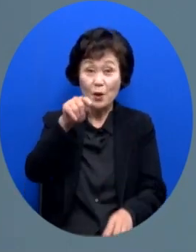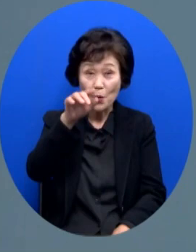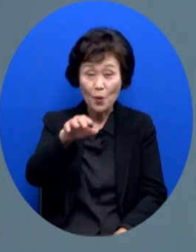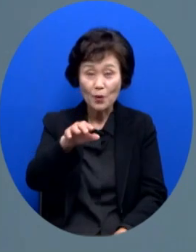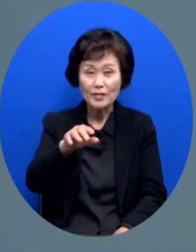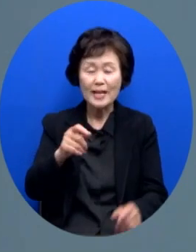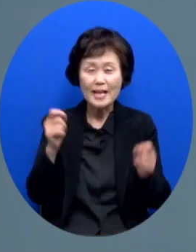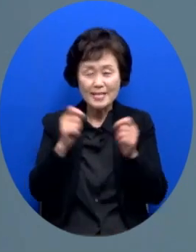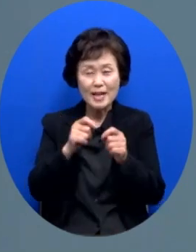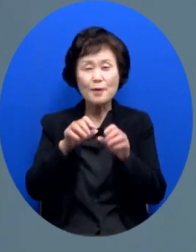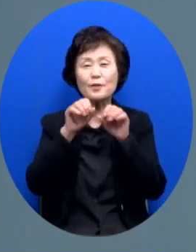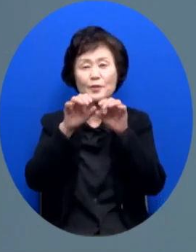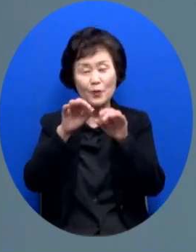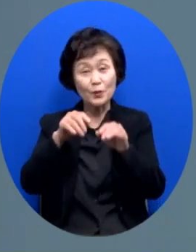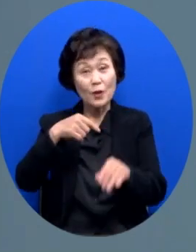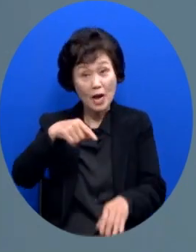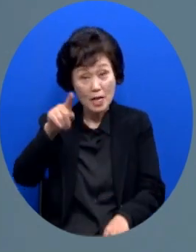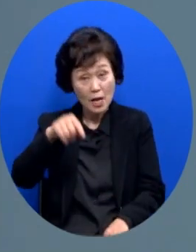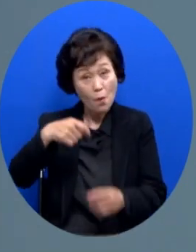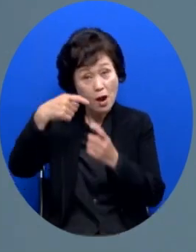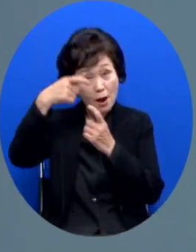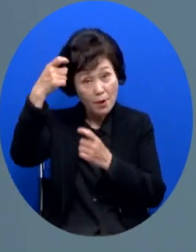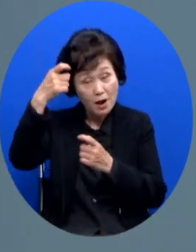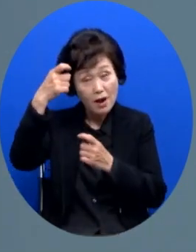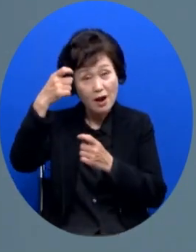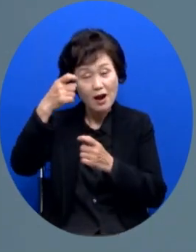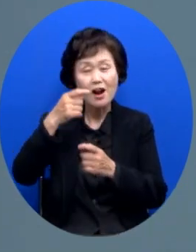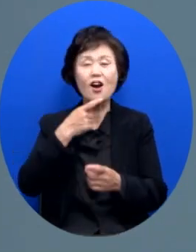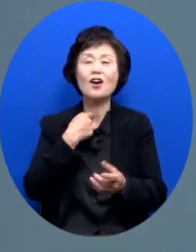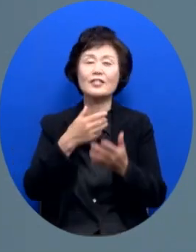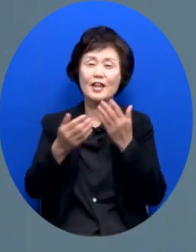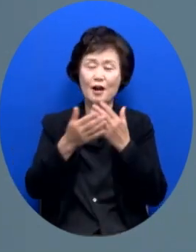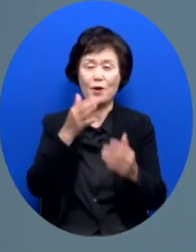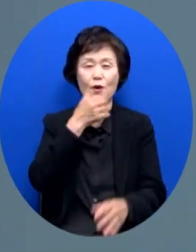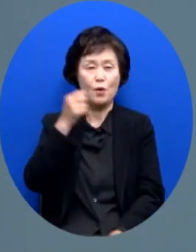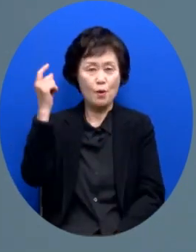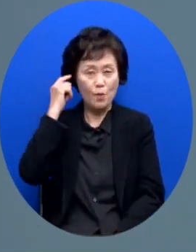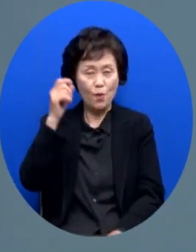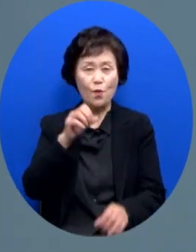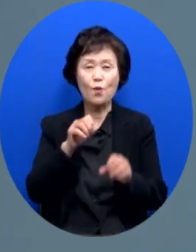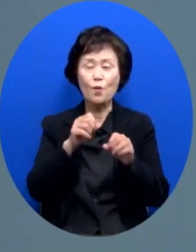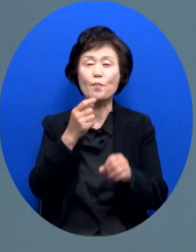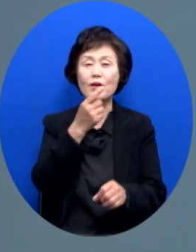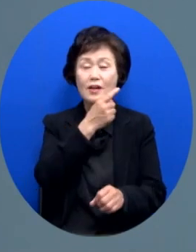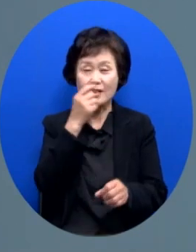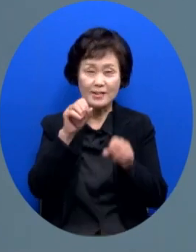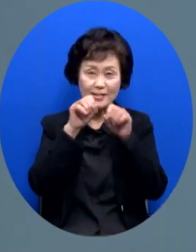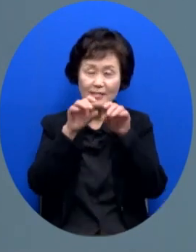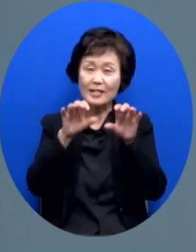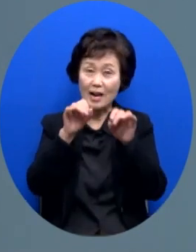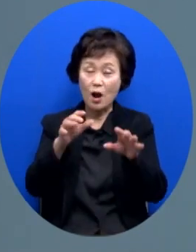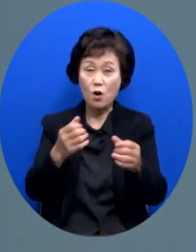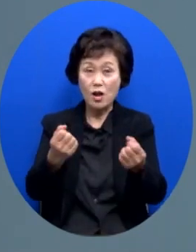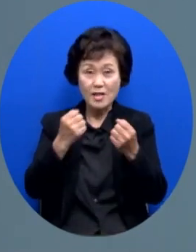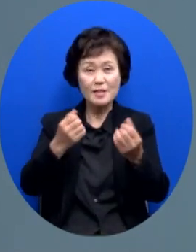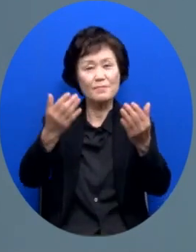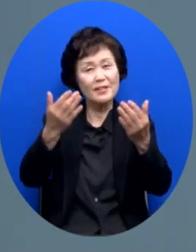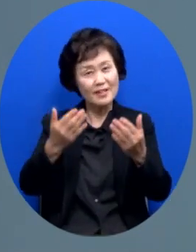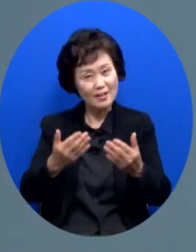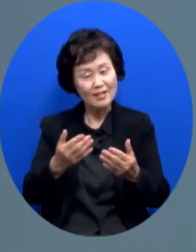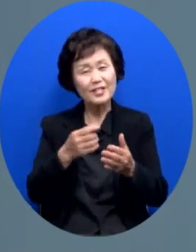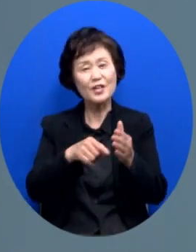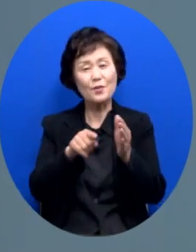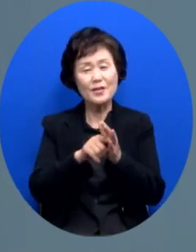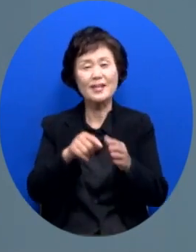단기 선교를 가서 직접 현장을 체험하고 또 복음을 증거하고 새로운 영적인 그런 활력소를 얻고자 하는 그런 마음을